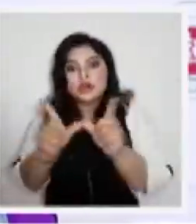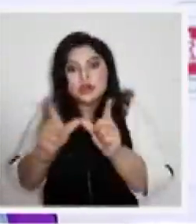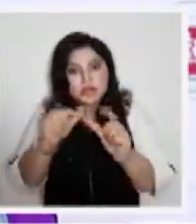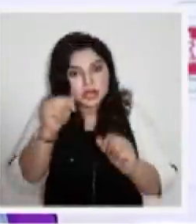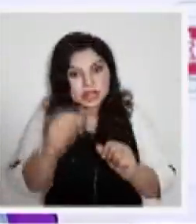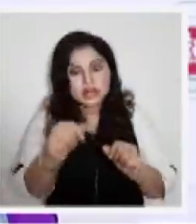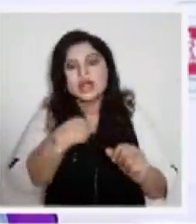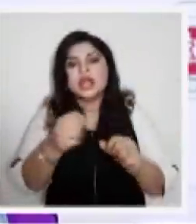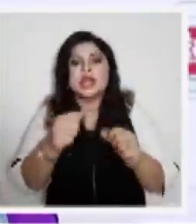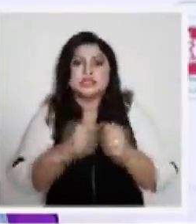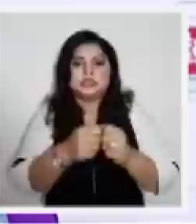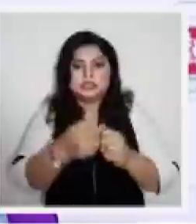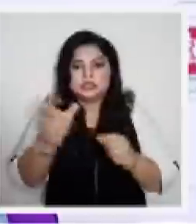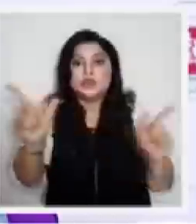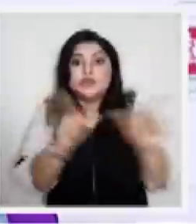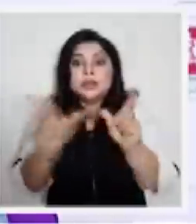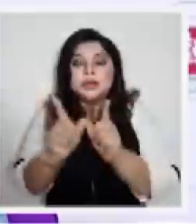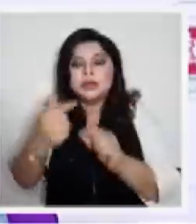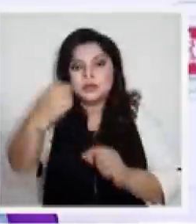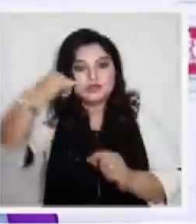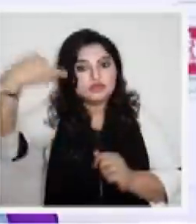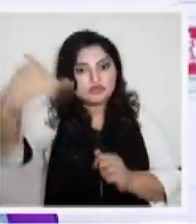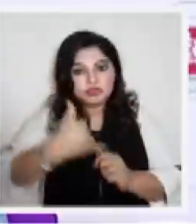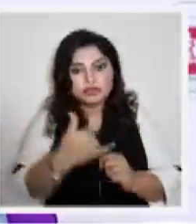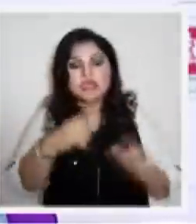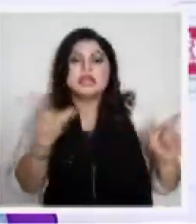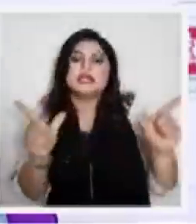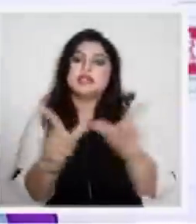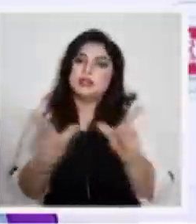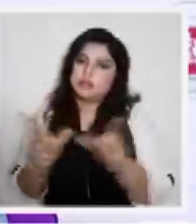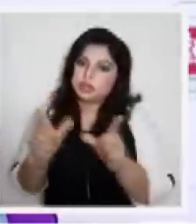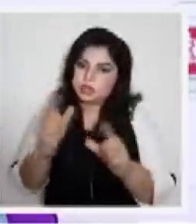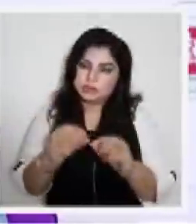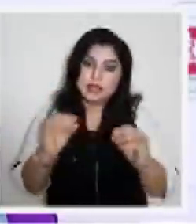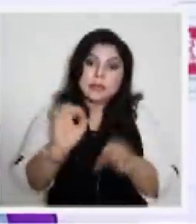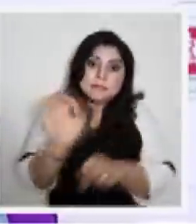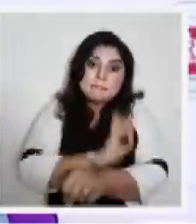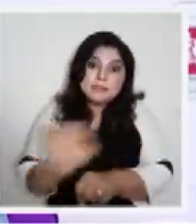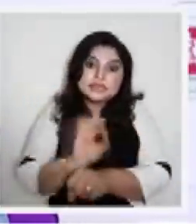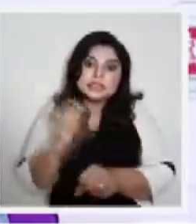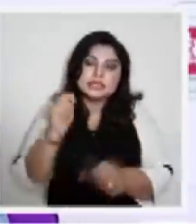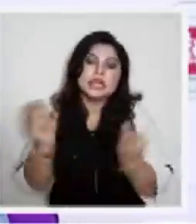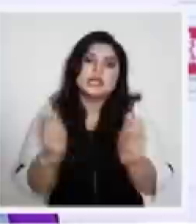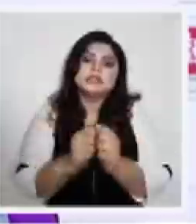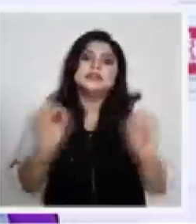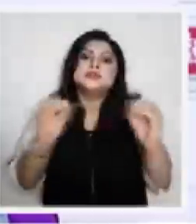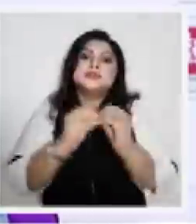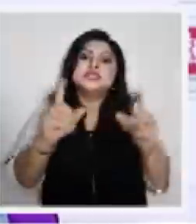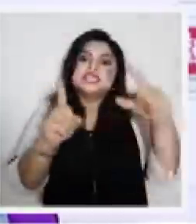করোনা বিষয়ক অভিযোগের জন্য স্বাস্থ্য অধিদপ্তরের ওয়েবসাইটে একটি লিংক খোলা হয়েছে। স্বাস্থ্য অধিদপ্তরের